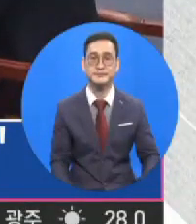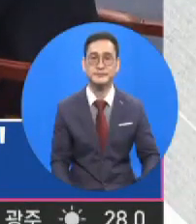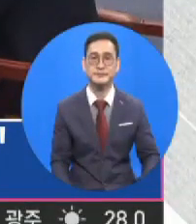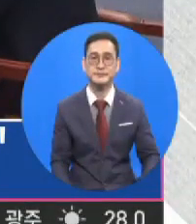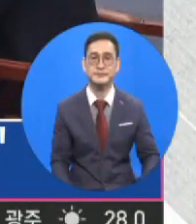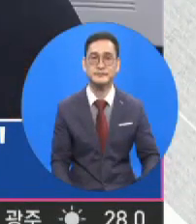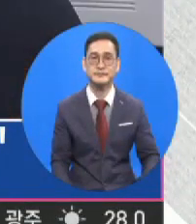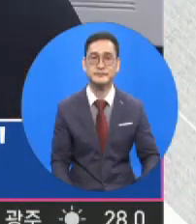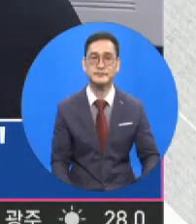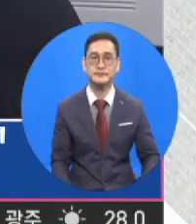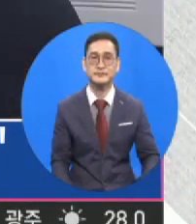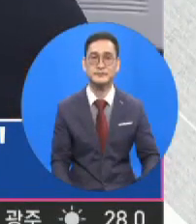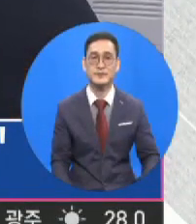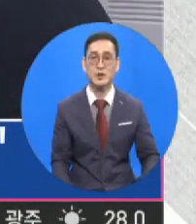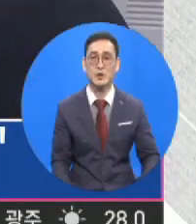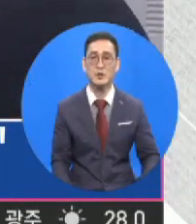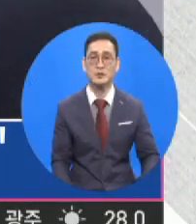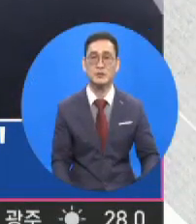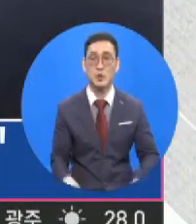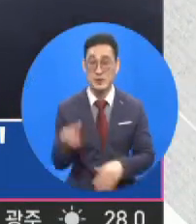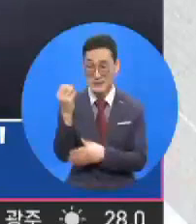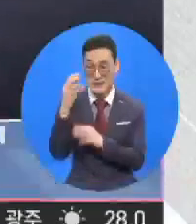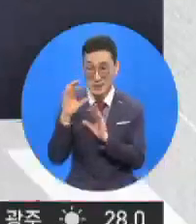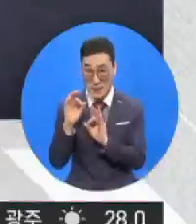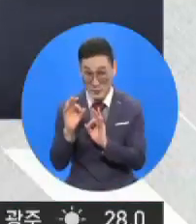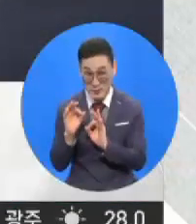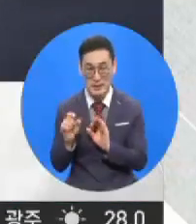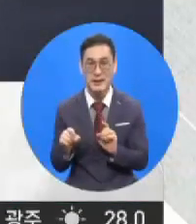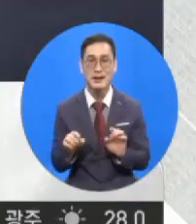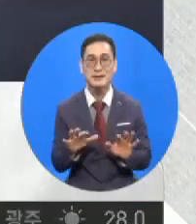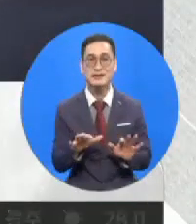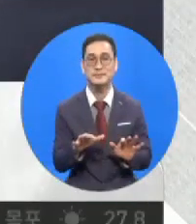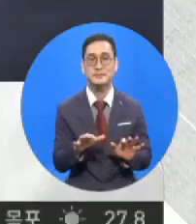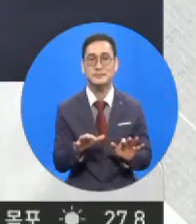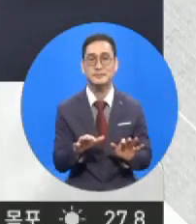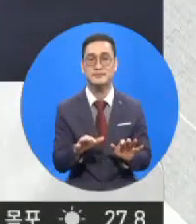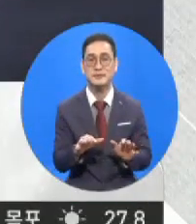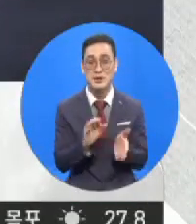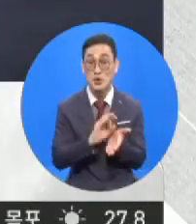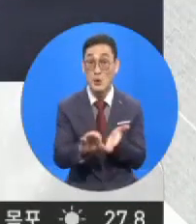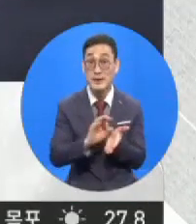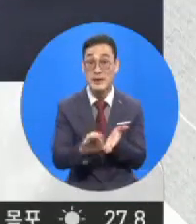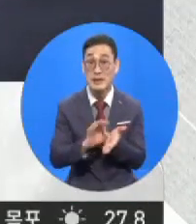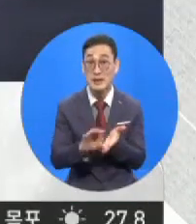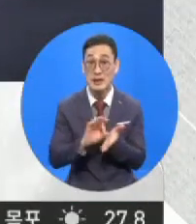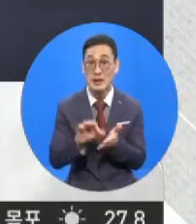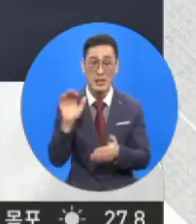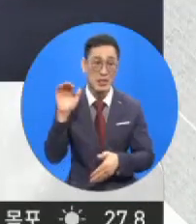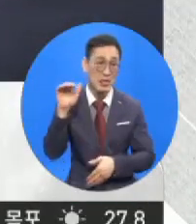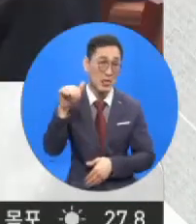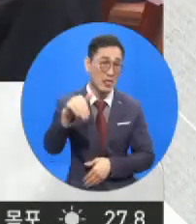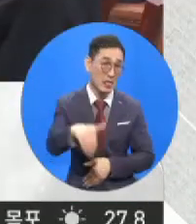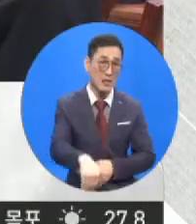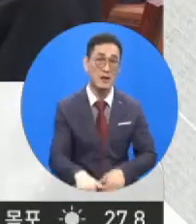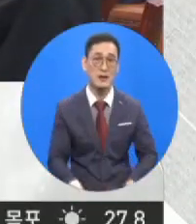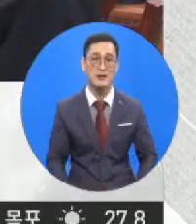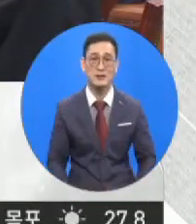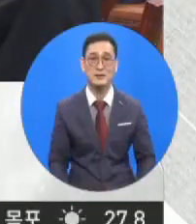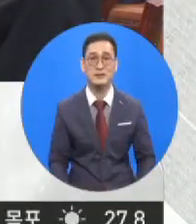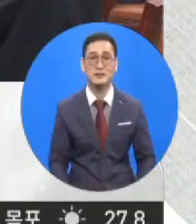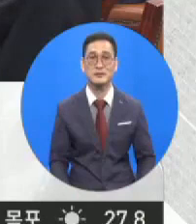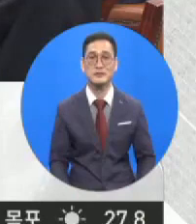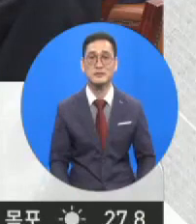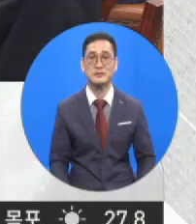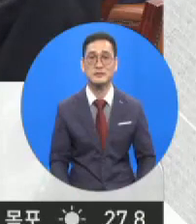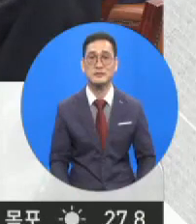7월 달에 소비가 마이너스 6%로 넉달 만에 다시 마이너스 돌아섰다고 하더라고요. 그만큼 지난번 이제 총선 전후에서 한 14조 원